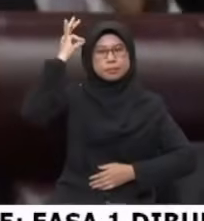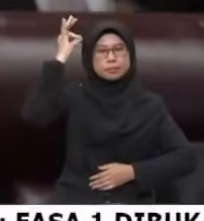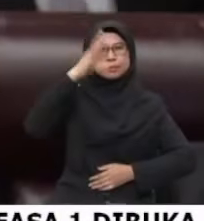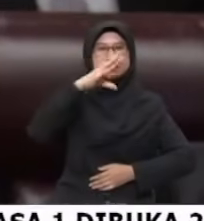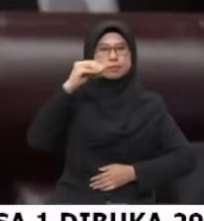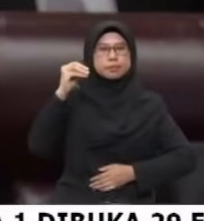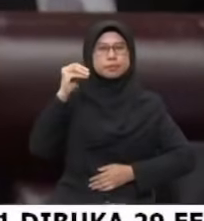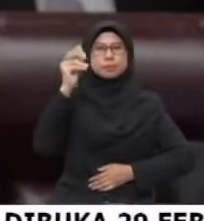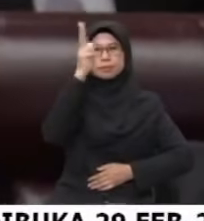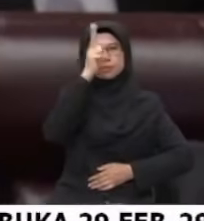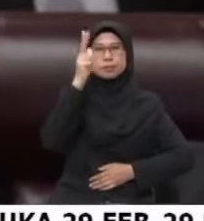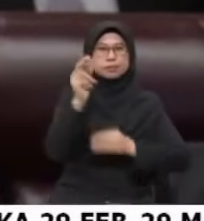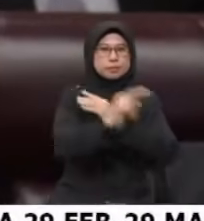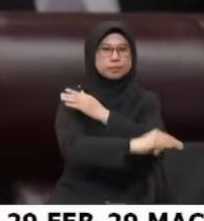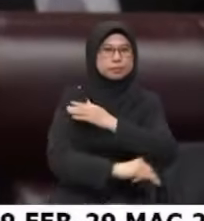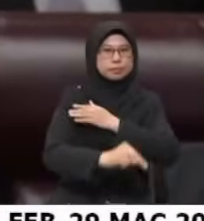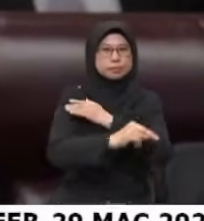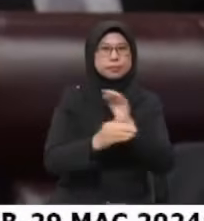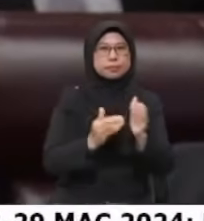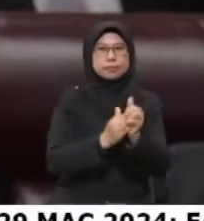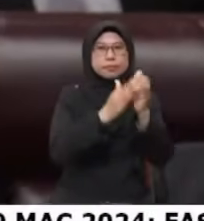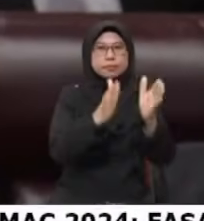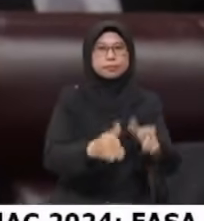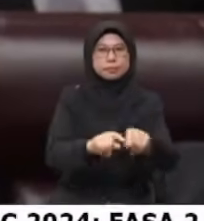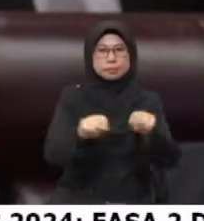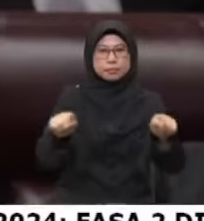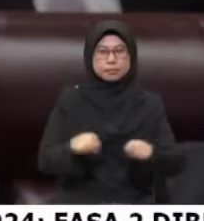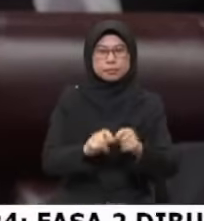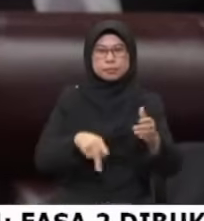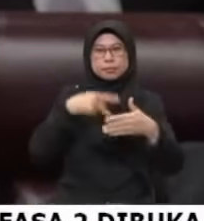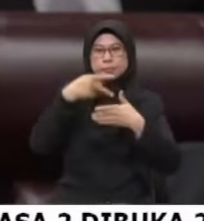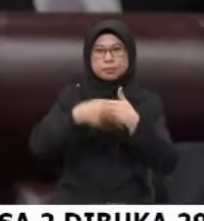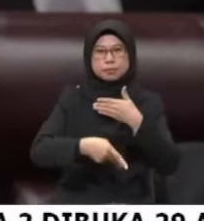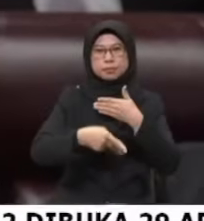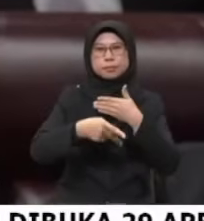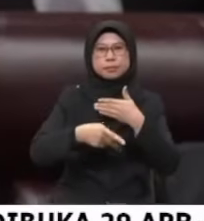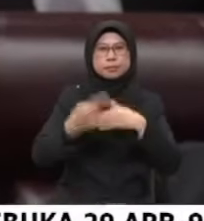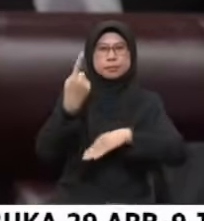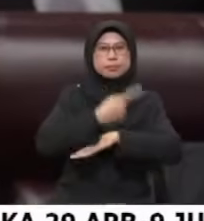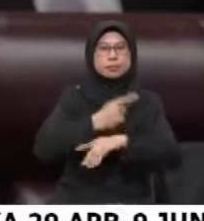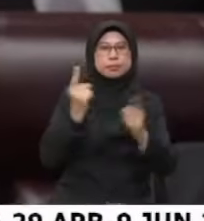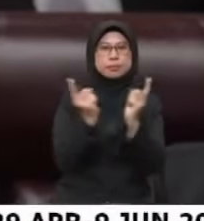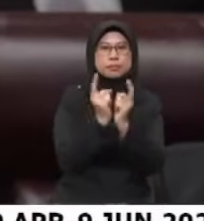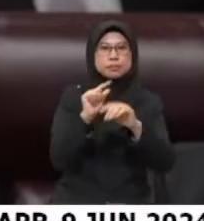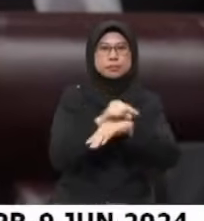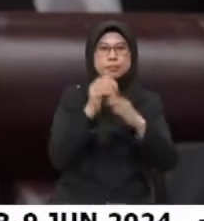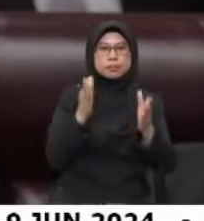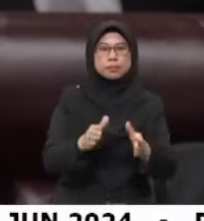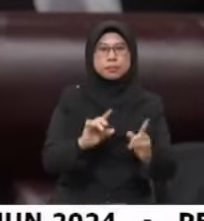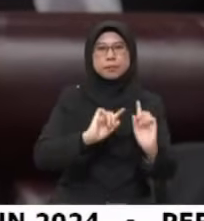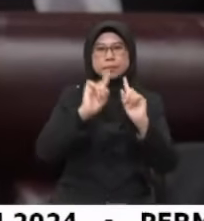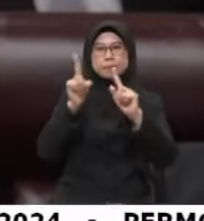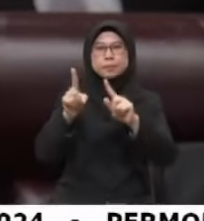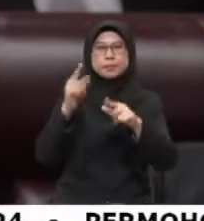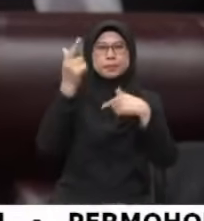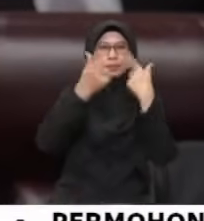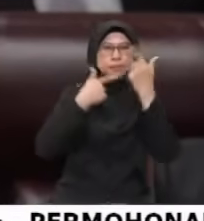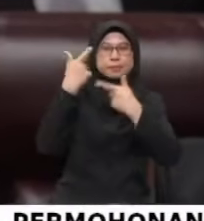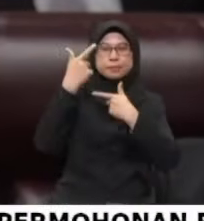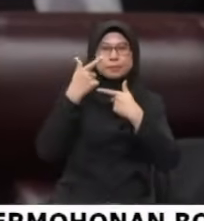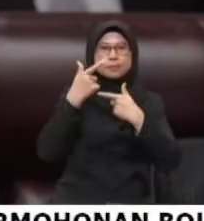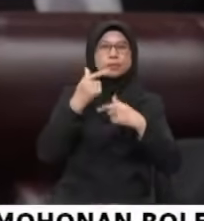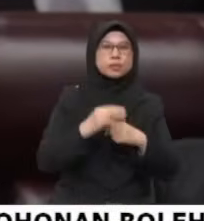juga Kerajaan Negeri para pemimpin setempat melalui program program seperti hari bertemu pelanggan turun pandang ziarah